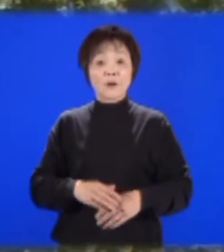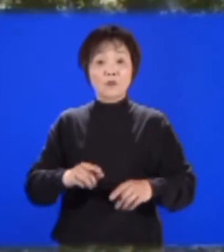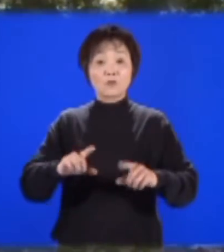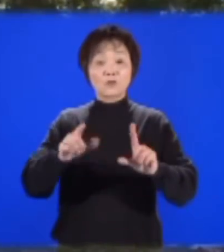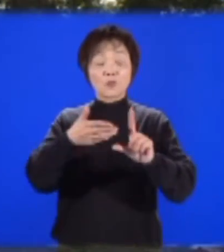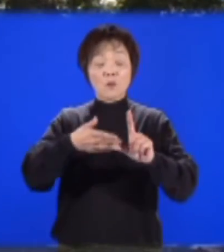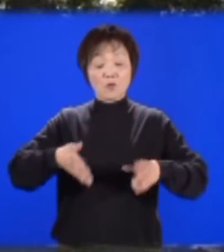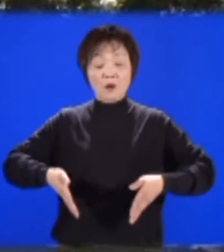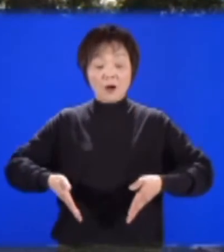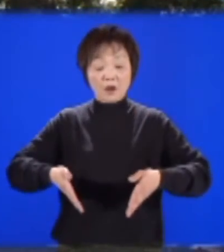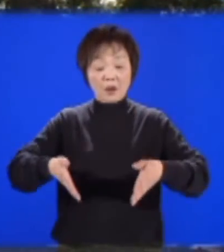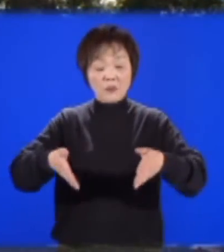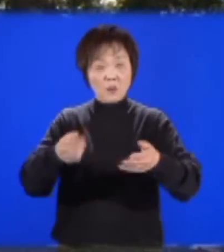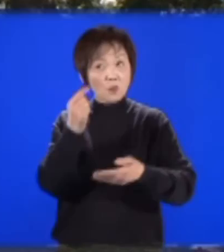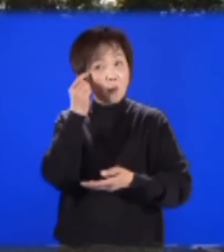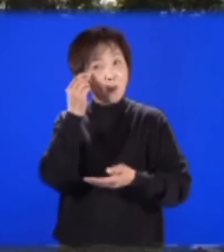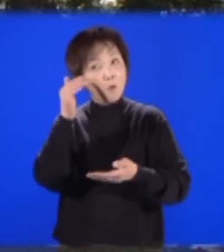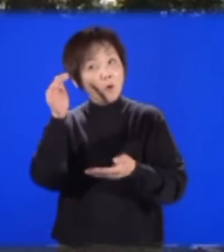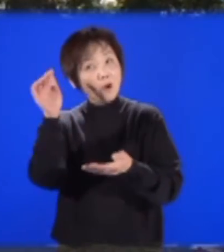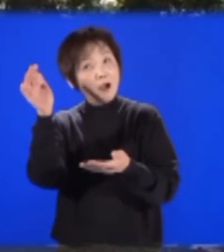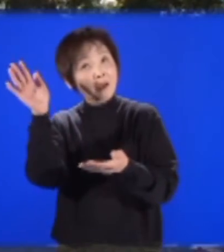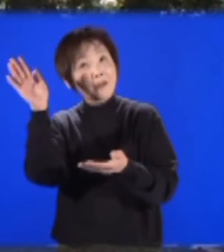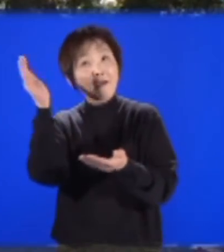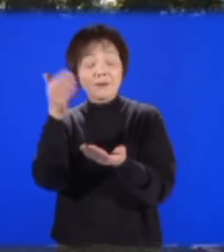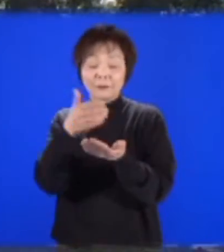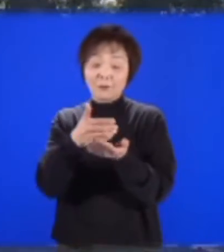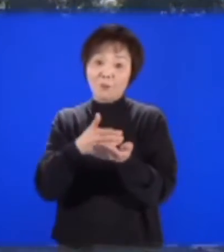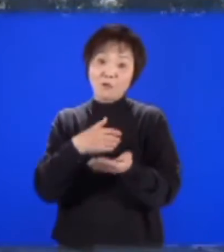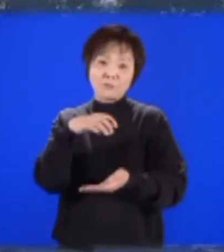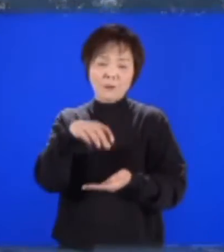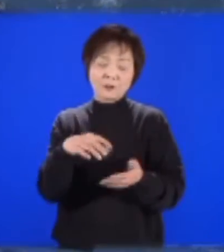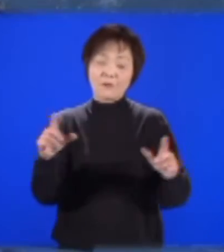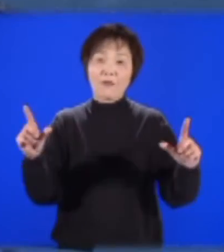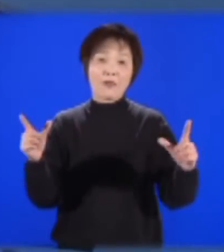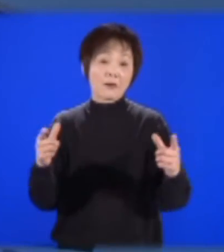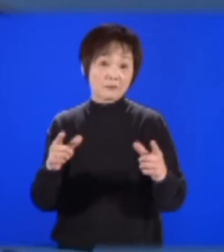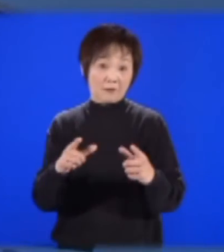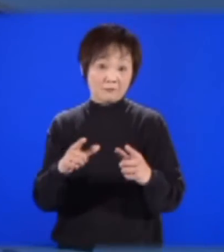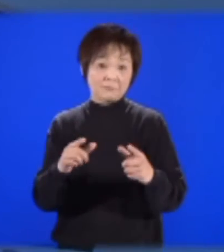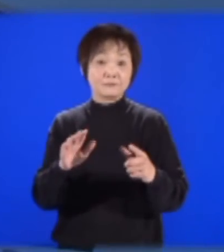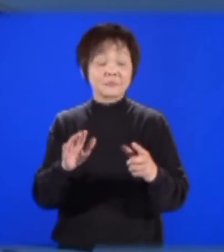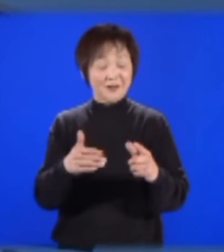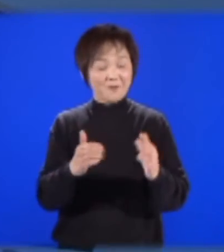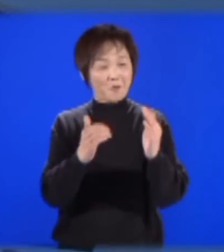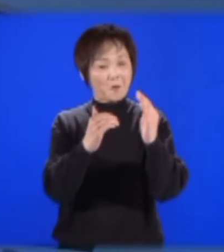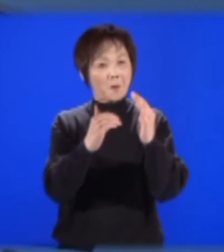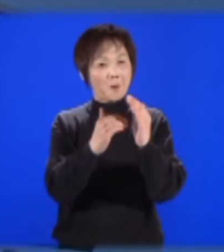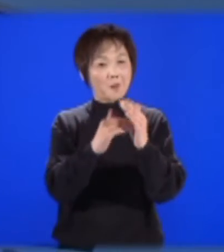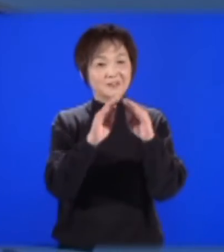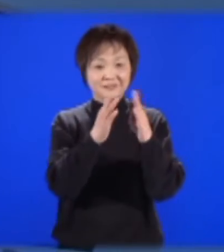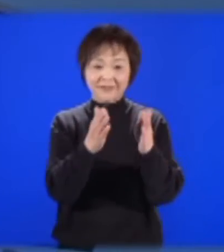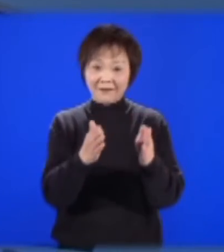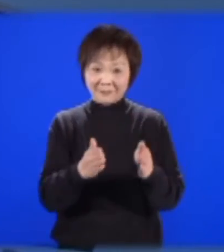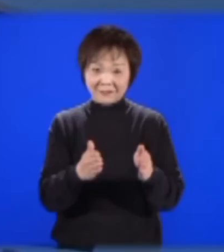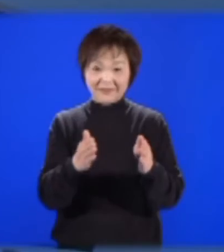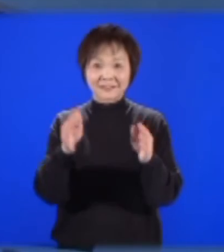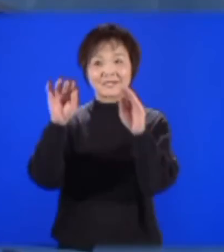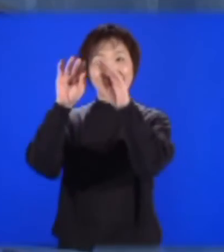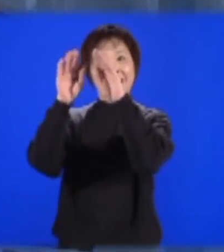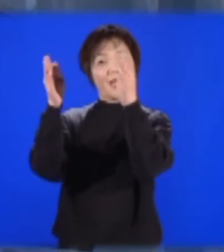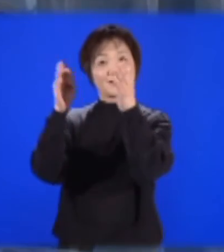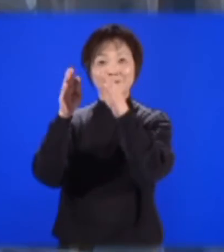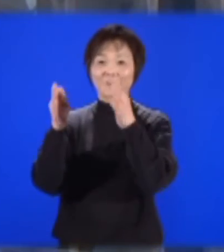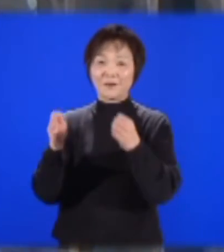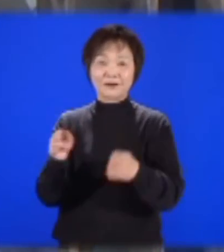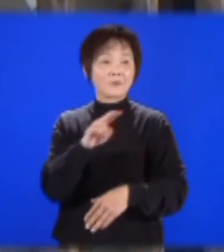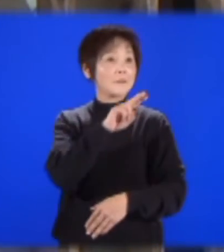東海道の面影を残す場所も少なくなってきましたが、静かに昔を伝えるかのように残る石